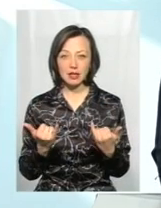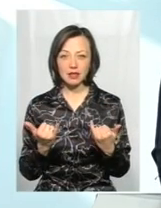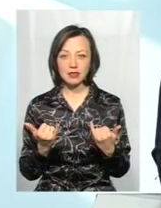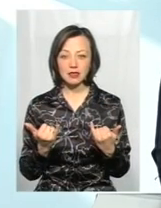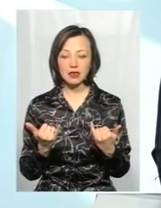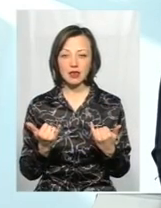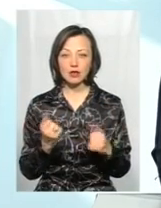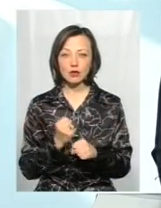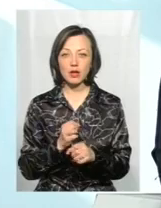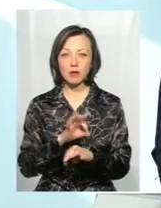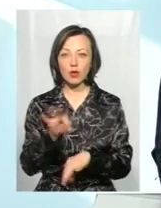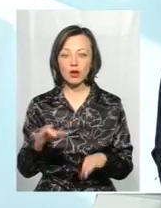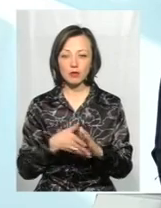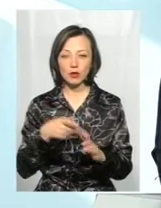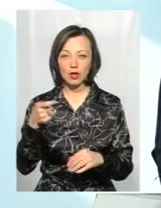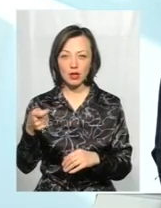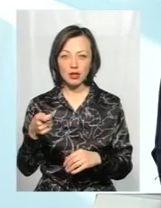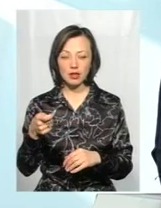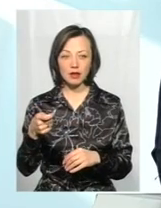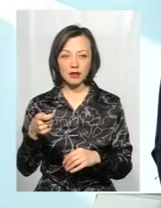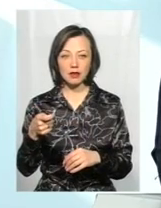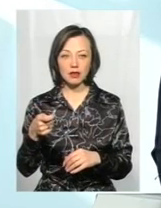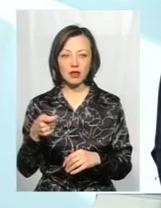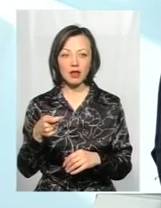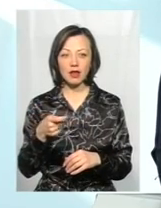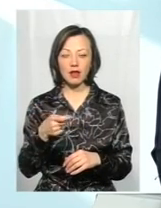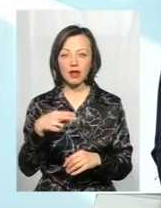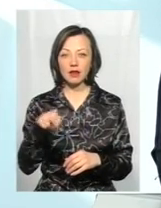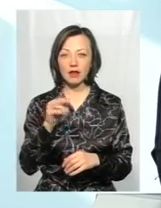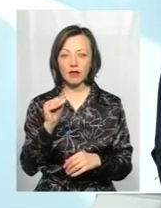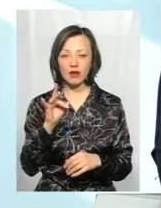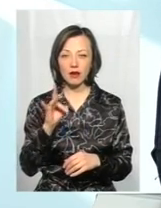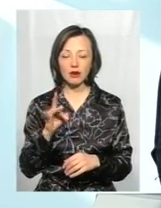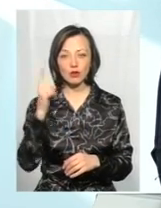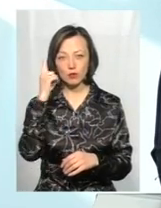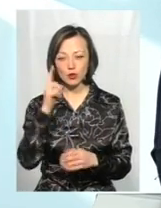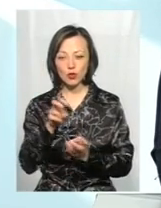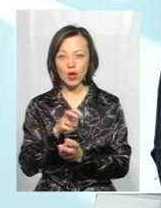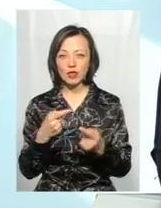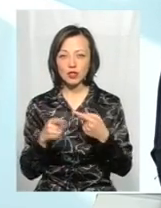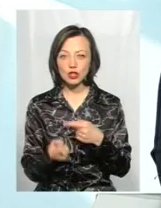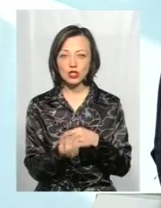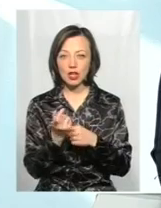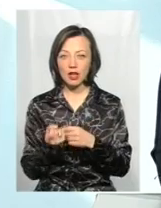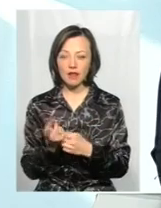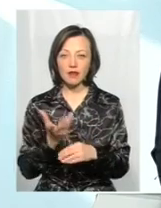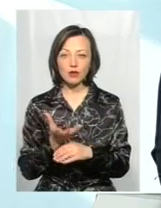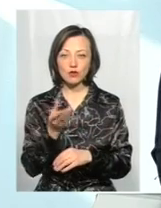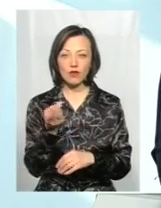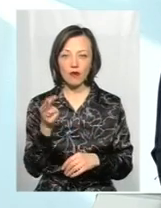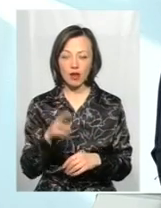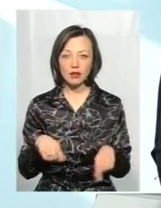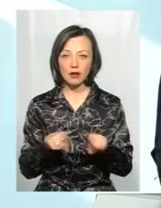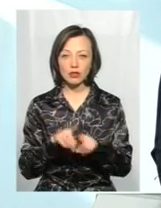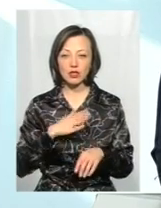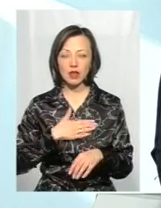момент, ми зараз зробили проєкт, подали його на ДФРР, ми, звичайно, там не пройшли по ДФРРу. Ми будемо думати, шукати інші джерела фінансування. Також